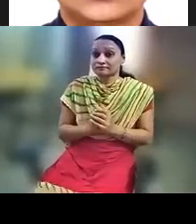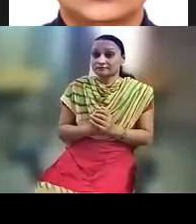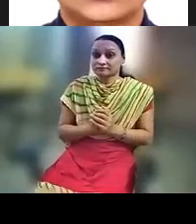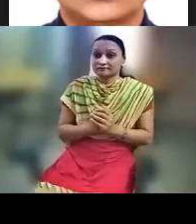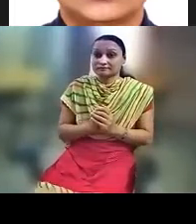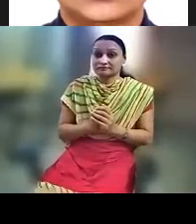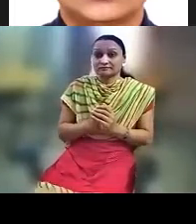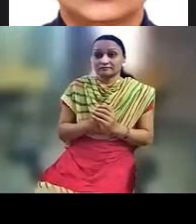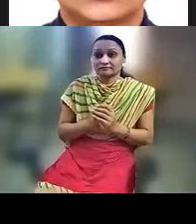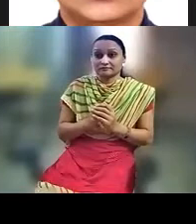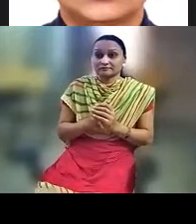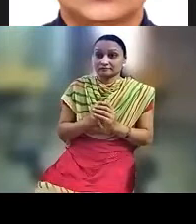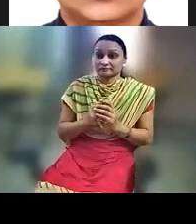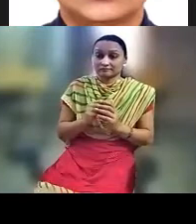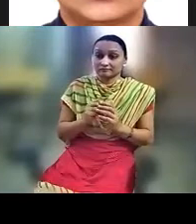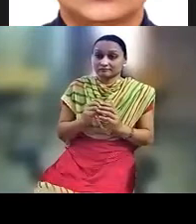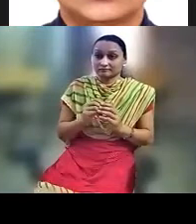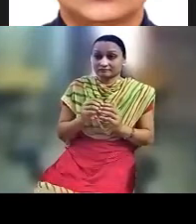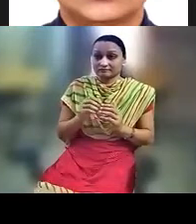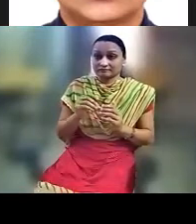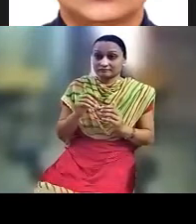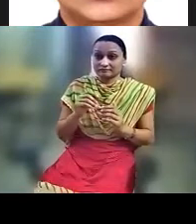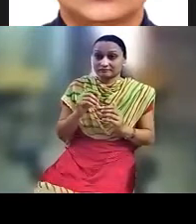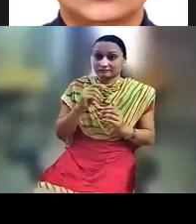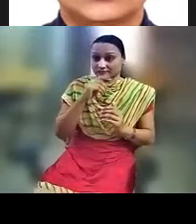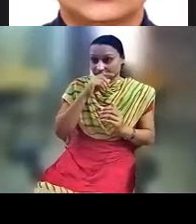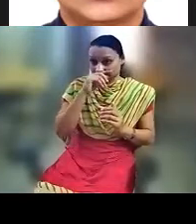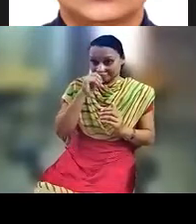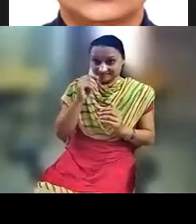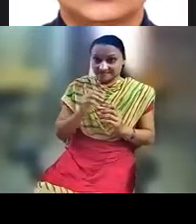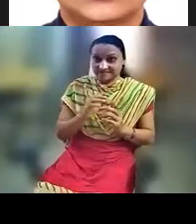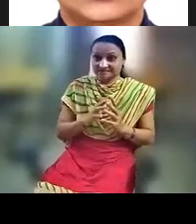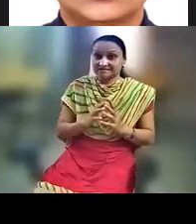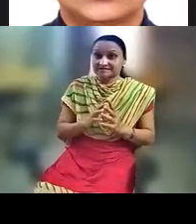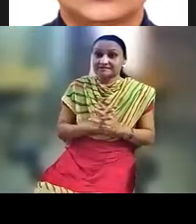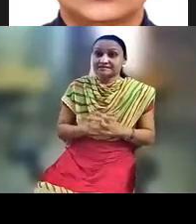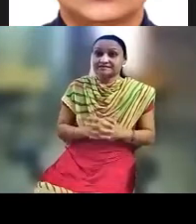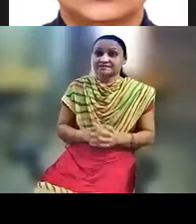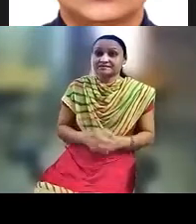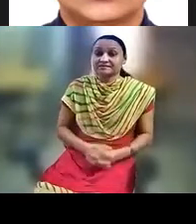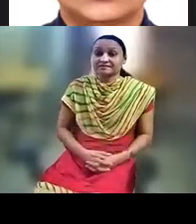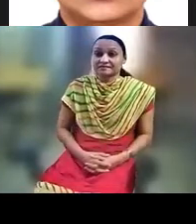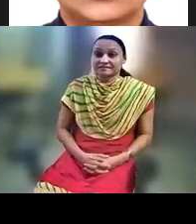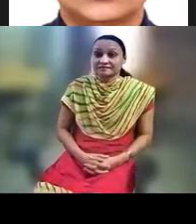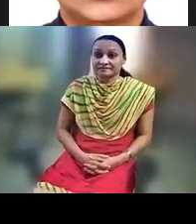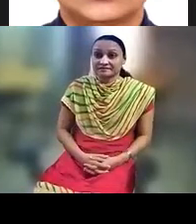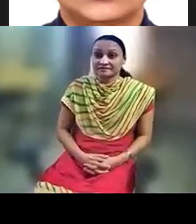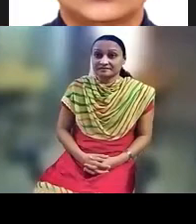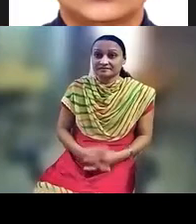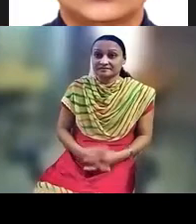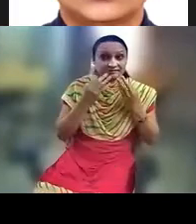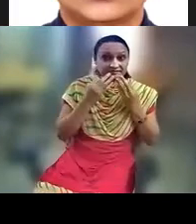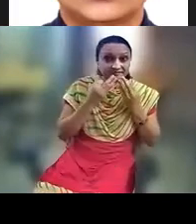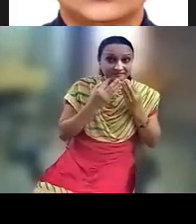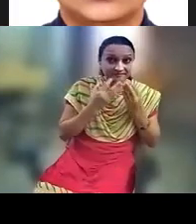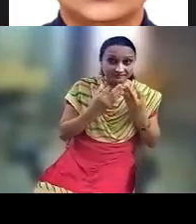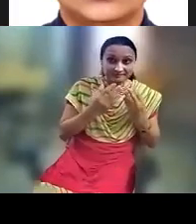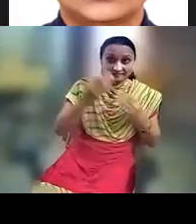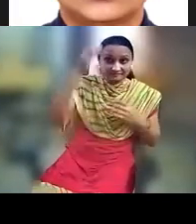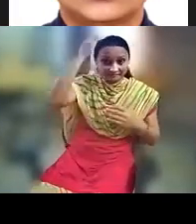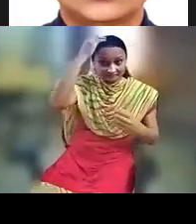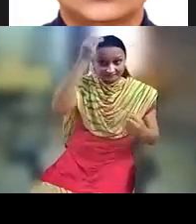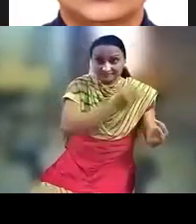था जनरल, अब है पैंडेमिक का क्या इम्पैक्ट रहा है बच्चों पर. फिर स्कूल के अंदर मेंटल